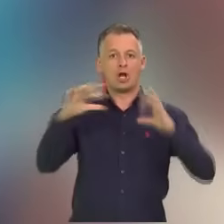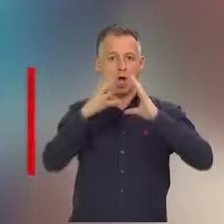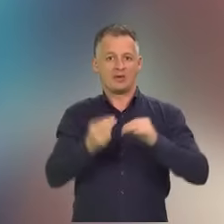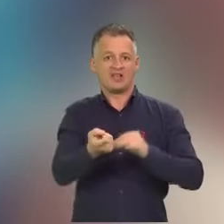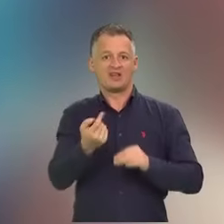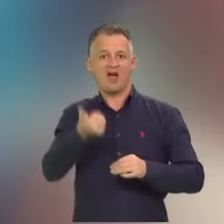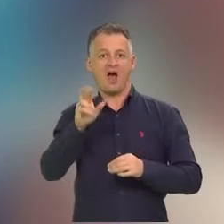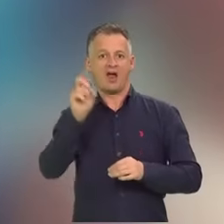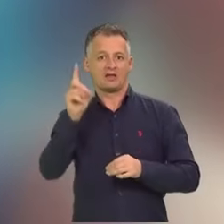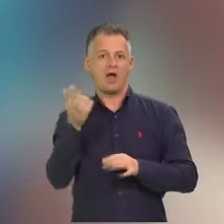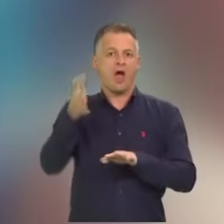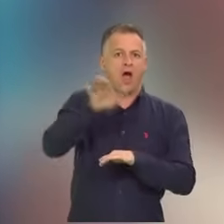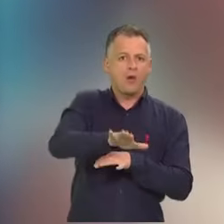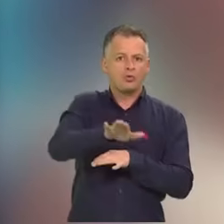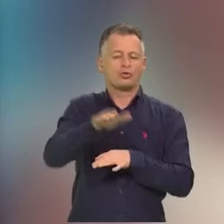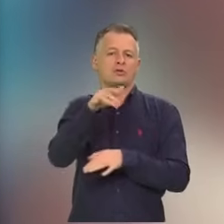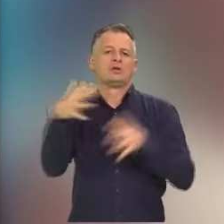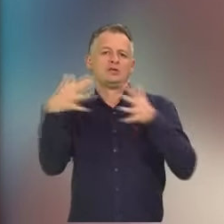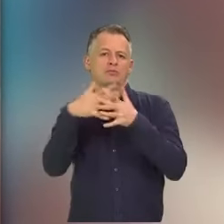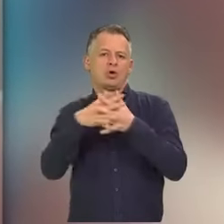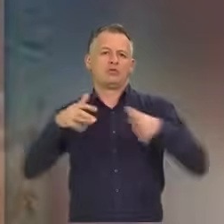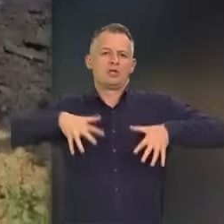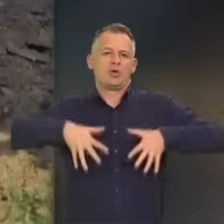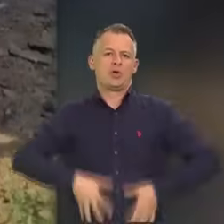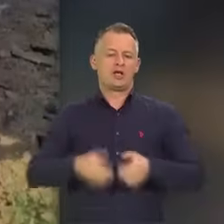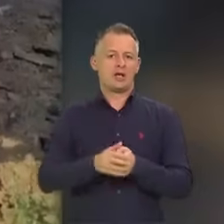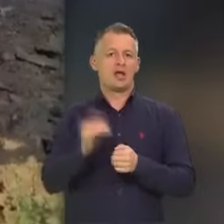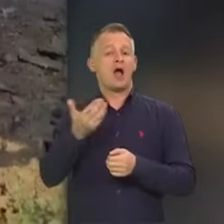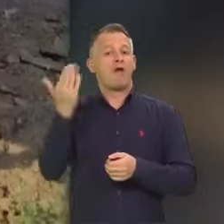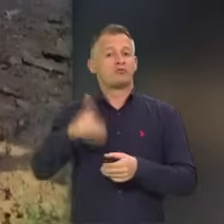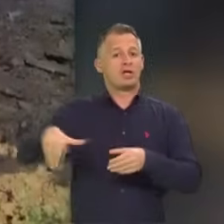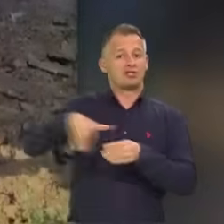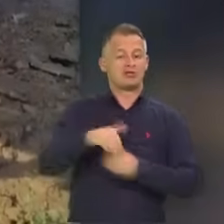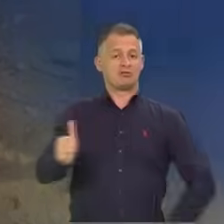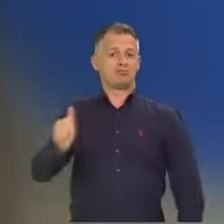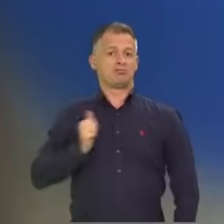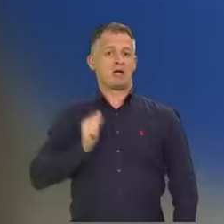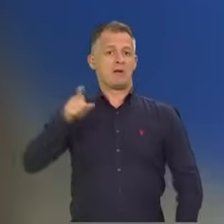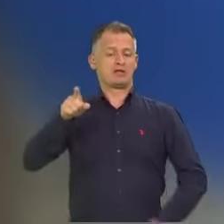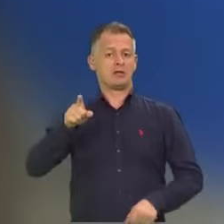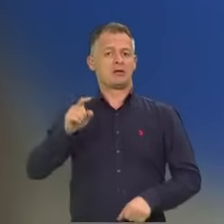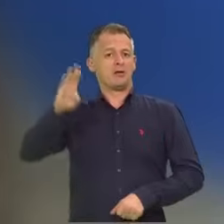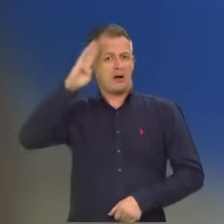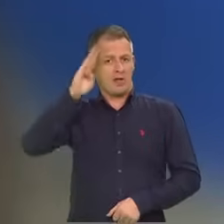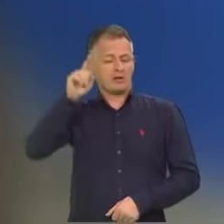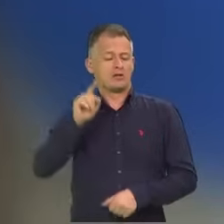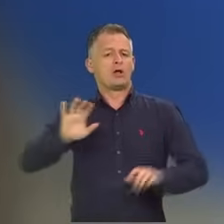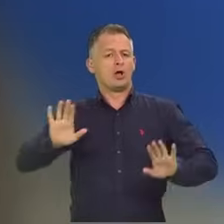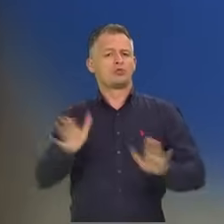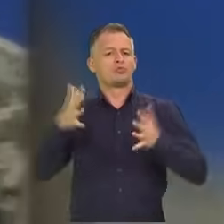Un român din Arad a murit pe frontul din Ucraina, era înrolat în legiunea luptătorilor străini și lupta pe front de la începutul invaziei.